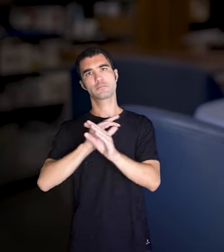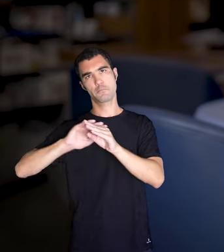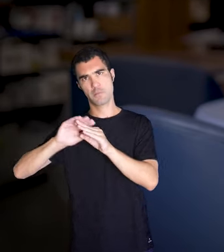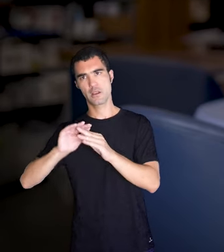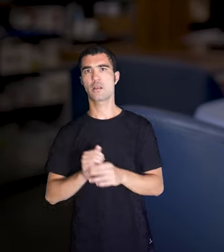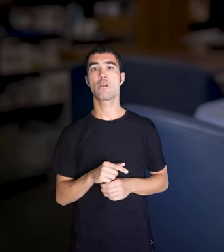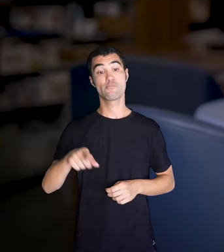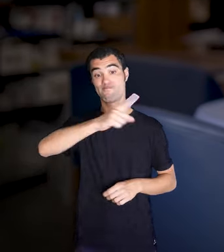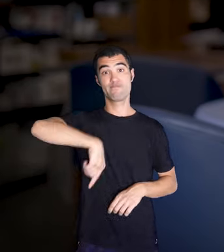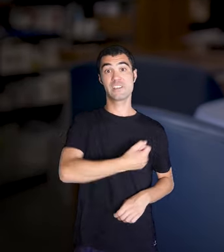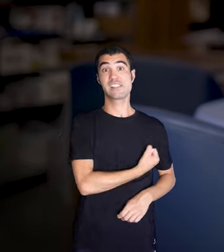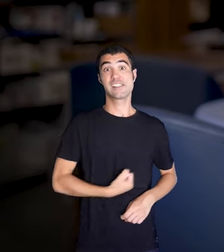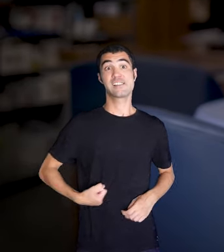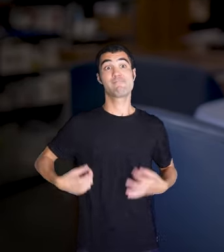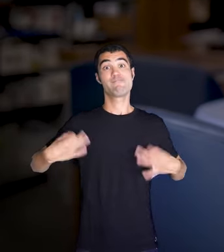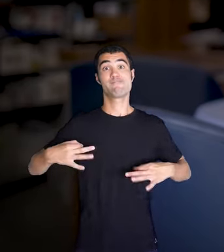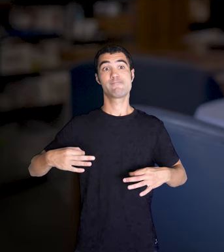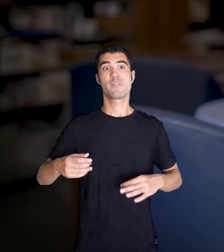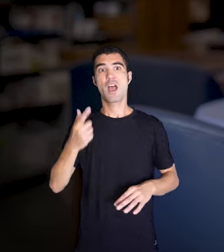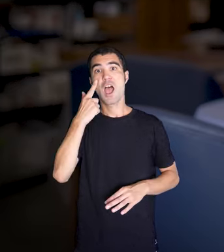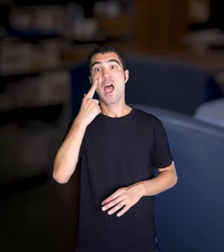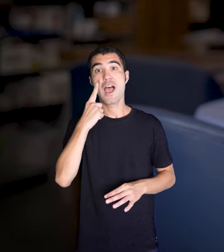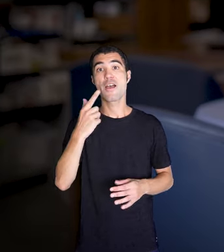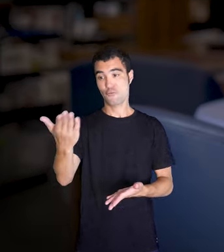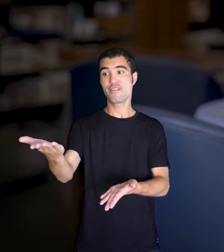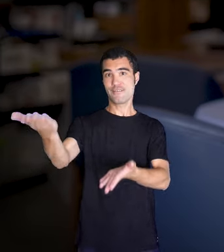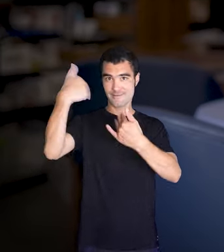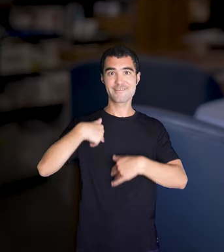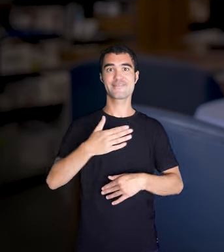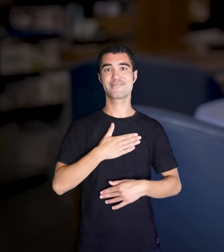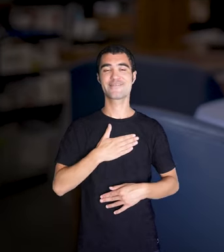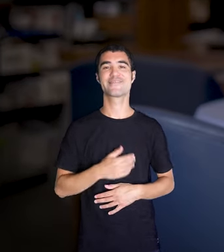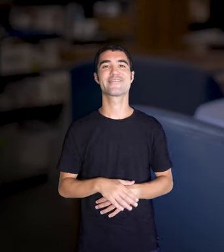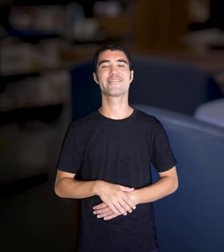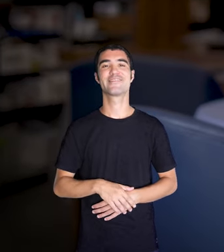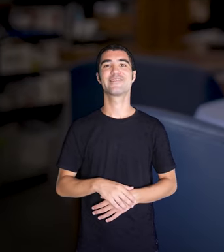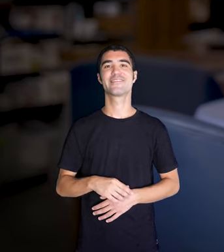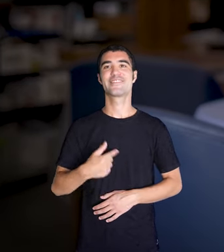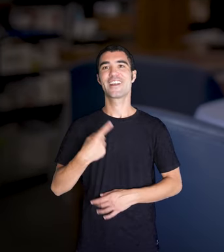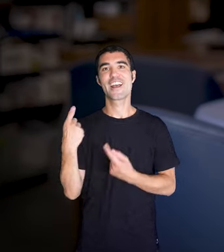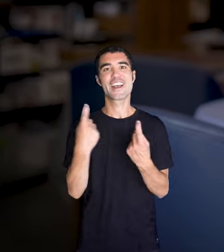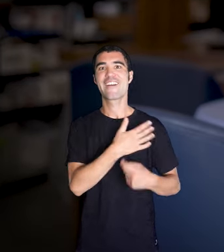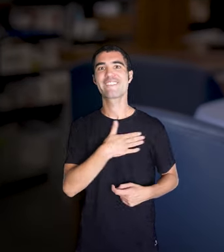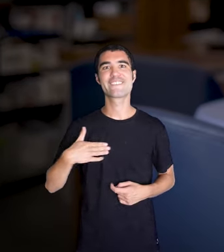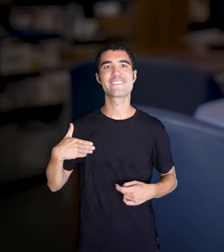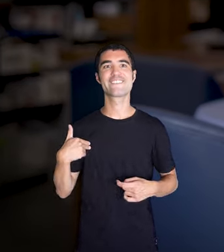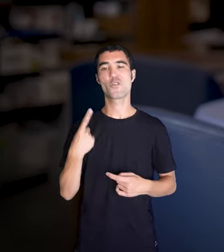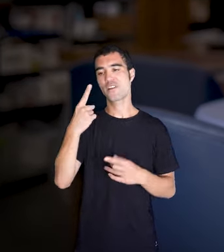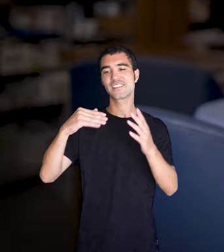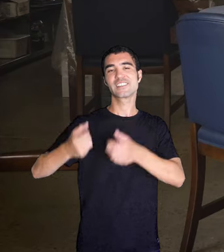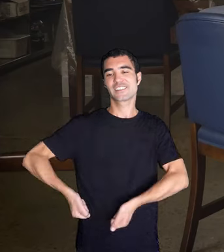com que hi havia gana, jo li vaig dir a meu pare, si en trobàvem un d'aquells pelat, diu que omplirem un